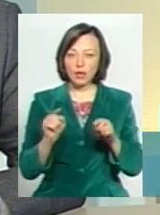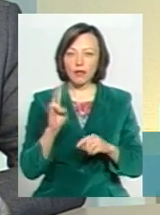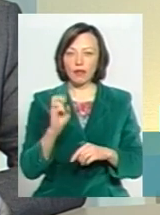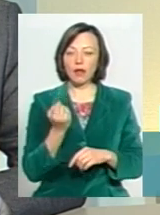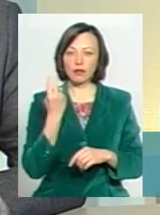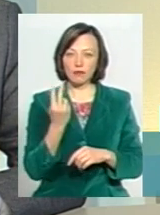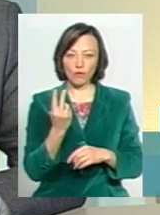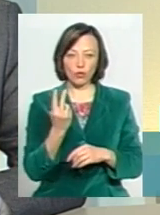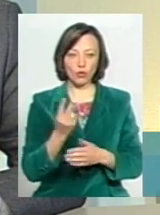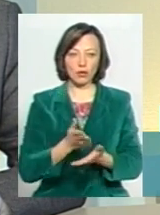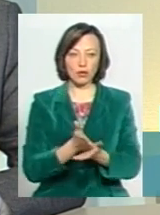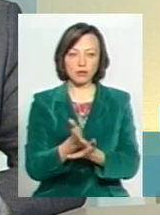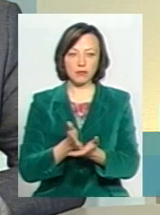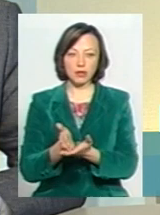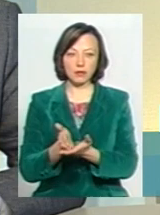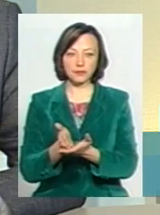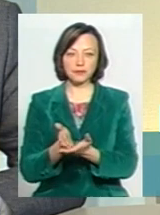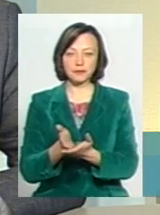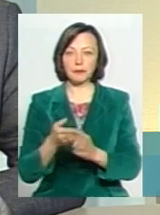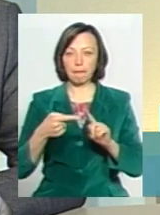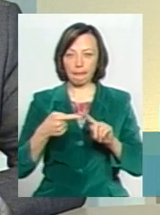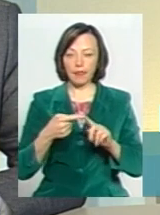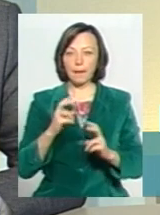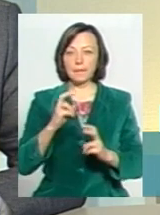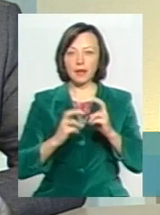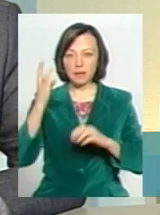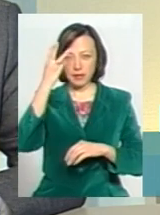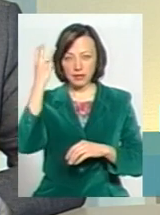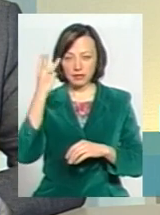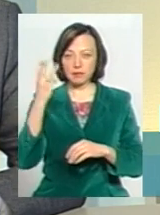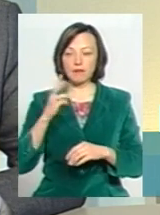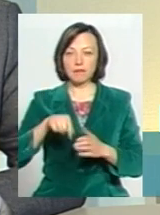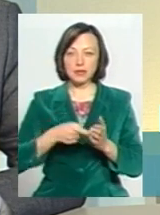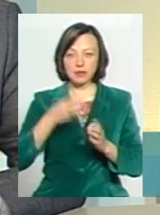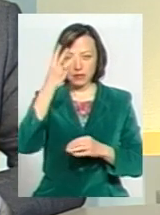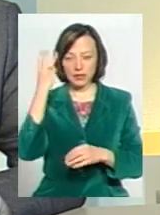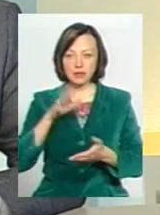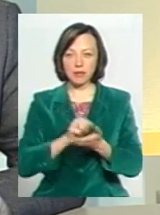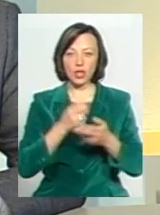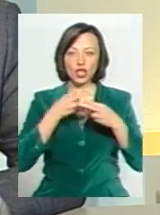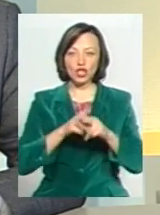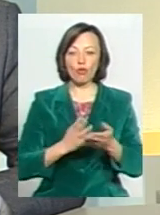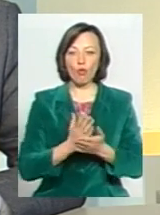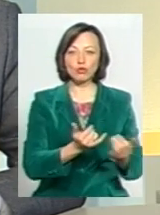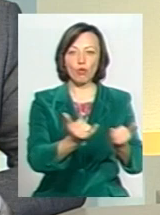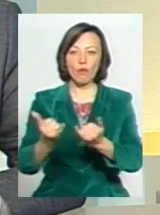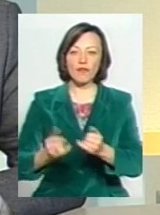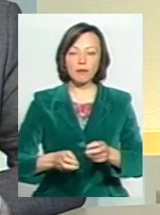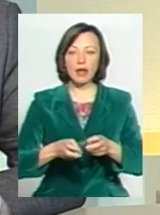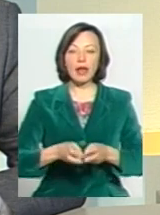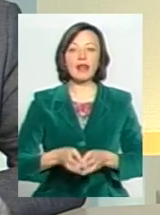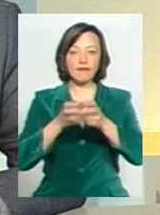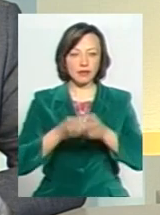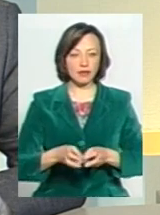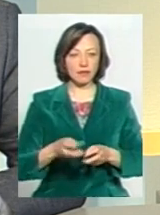двох аспектах. Підприємство в місті Хмельницьку є 3-4 підприємства, які займаються технічним обслуговуванням ліфтів. Часто